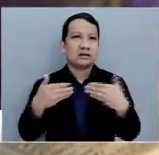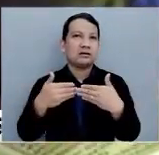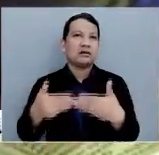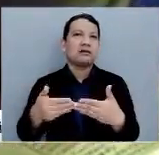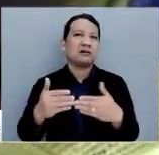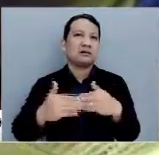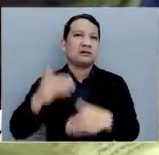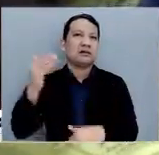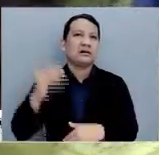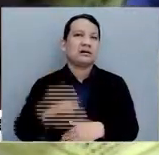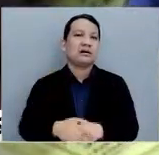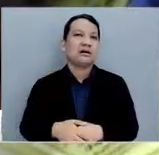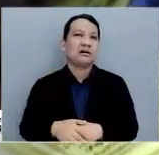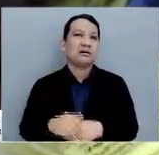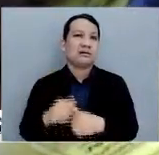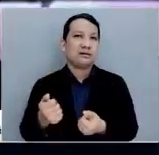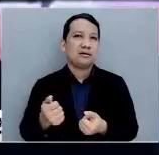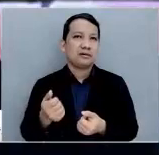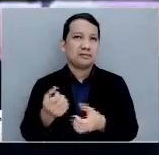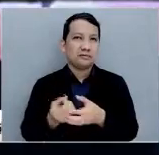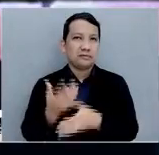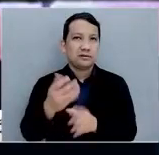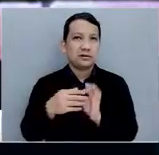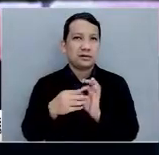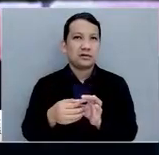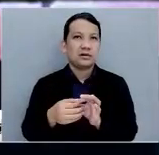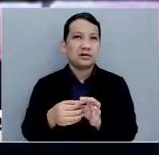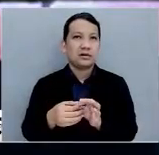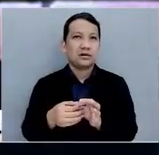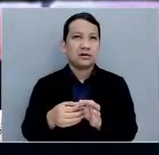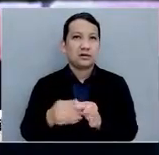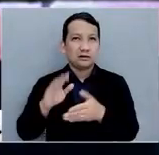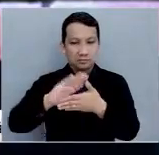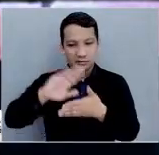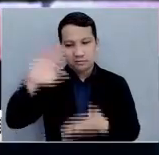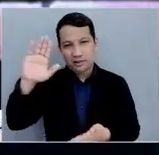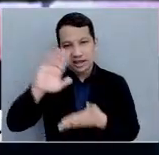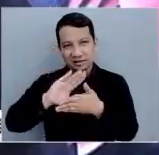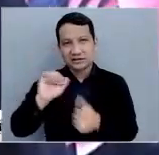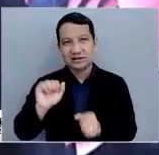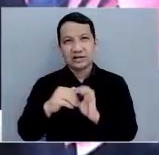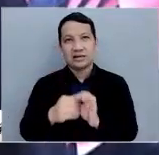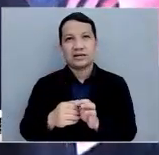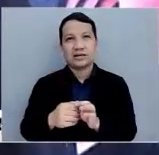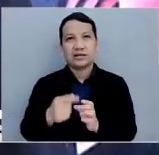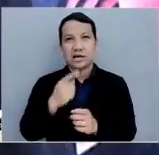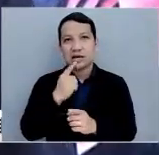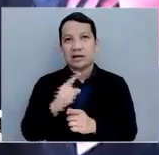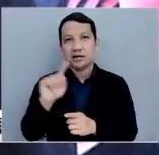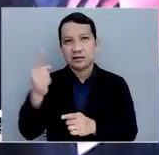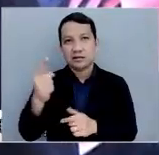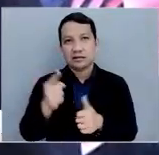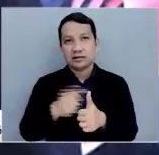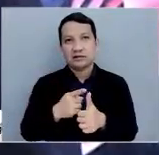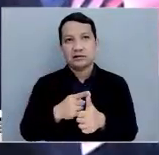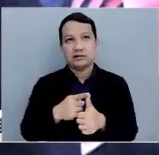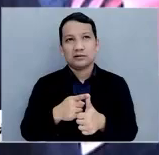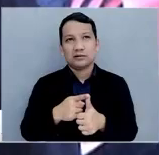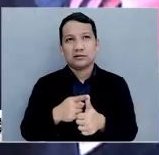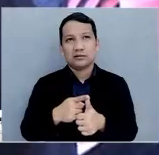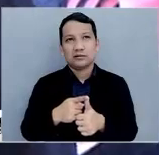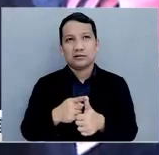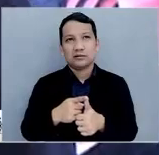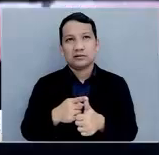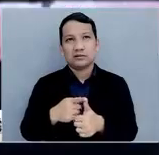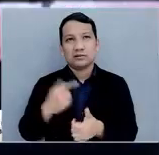na. Paano nag-boom yung negosyo? Sa mga vlogger. Yung mga vlogger talaga, number one. Talaga, may nakapunta sa